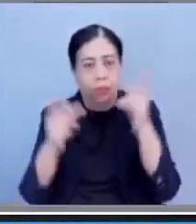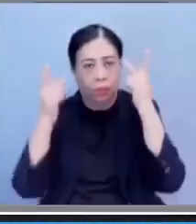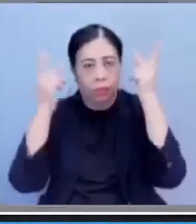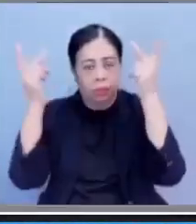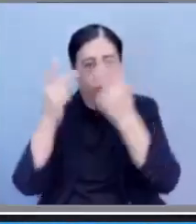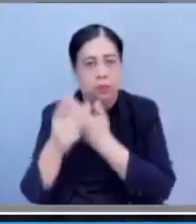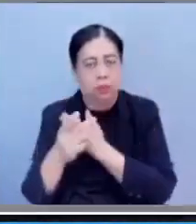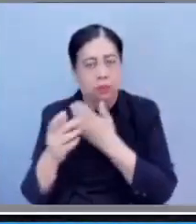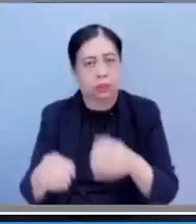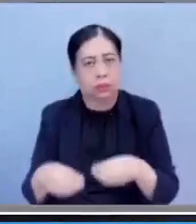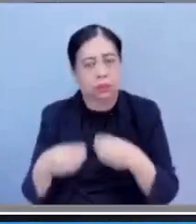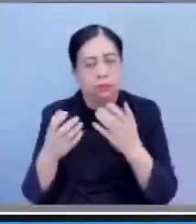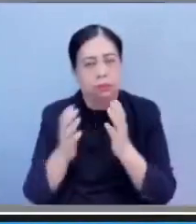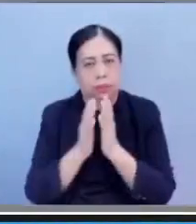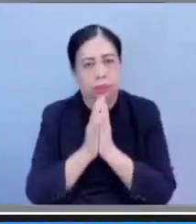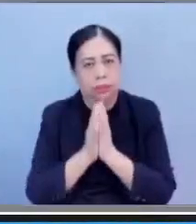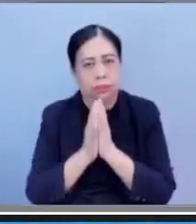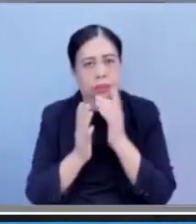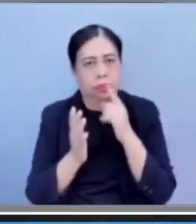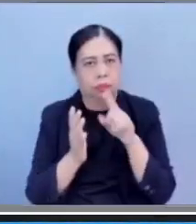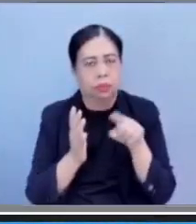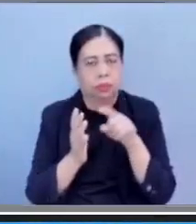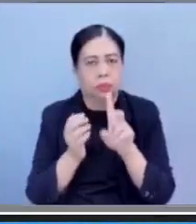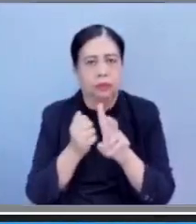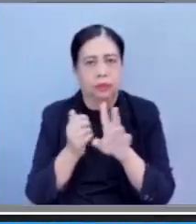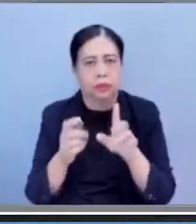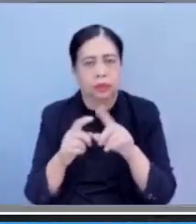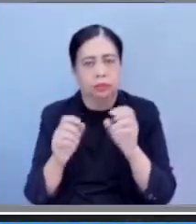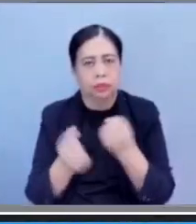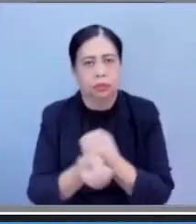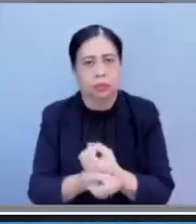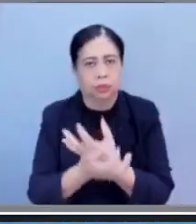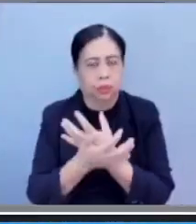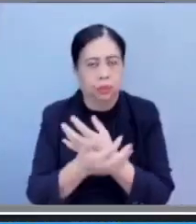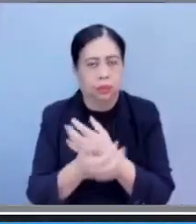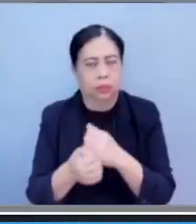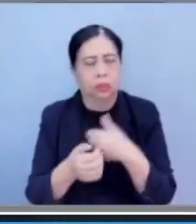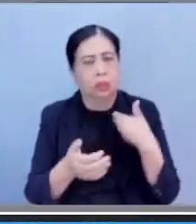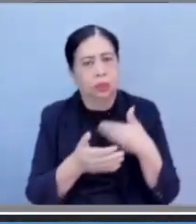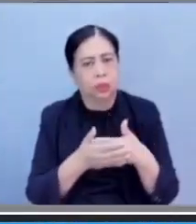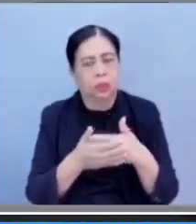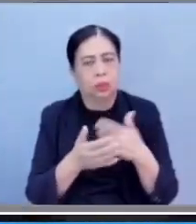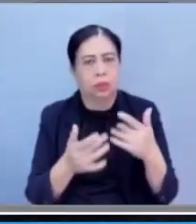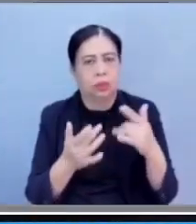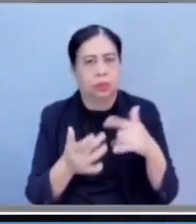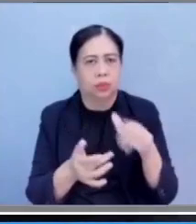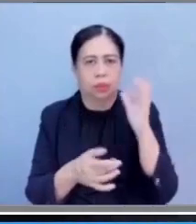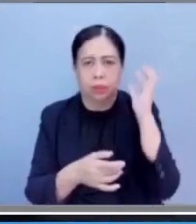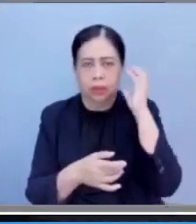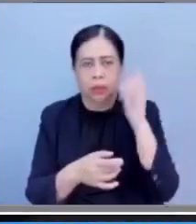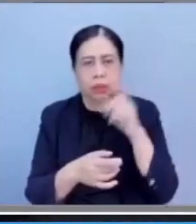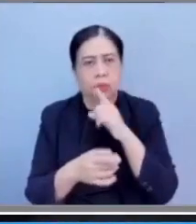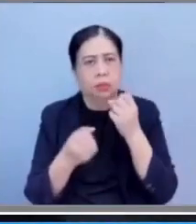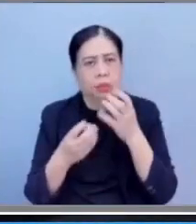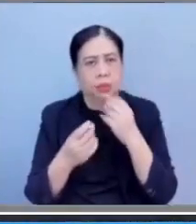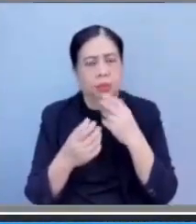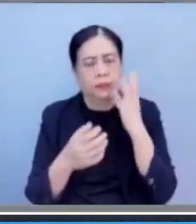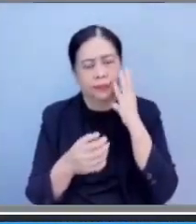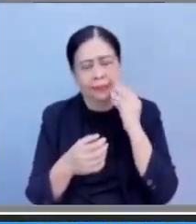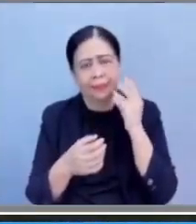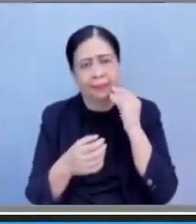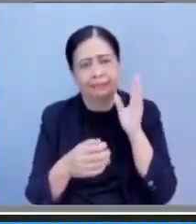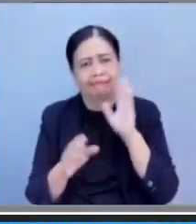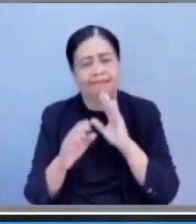ng panalangin para sa mga biktima ng pagsabog. Malapit daw sa kanya ang mga taga-Mindanao na marami ng pinagdaan ng